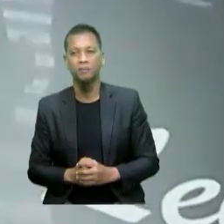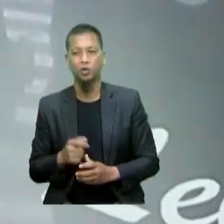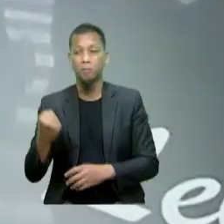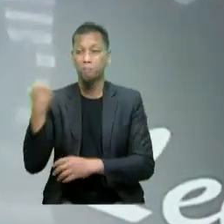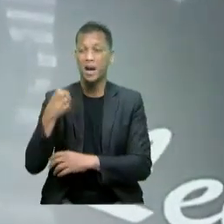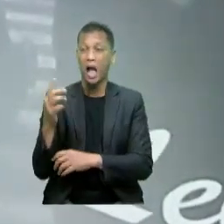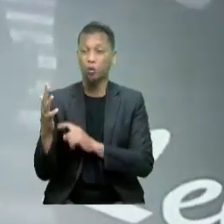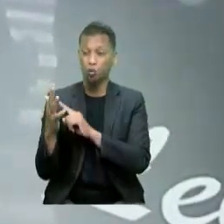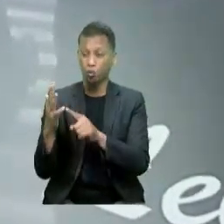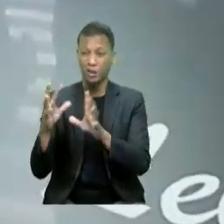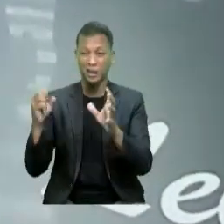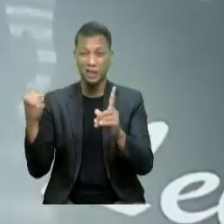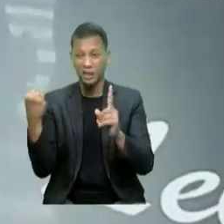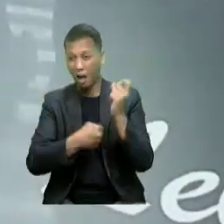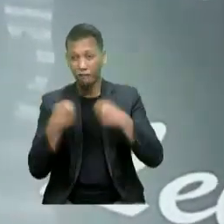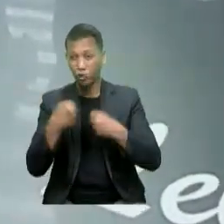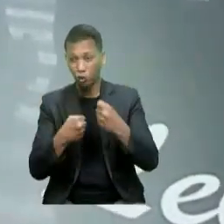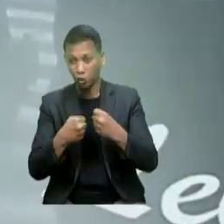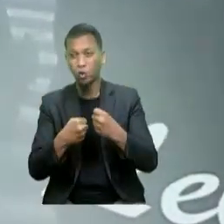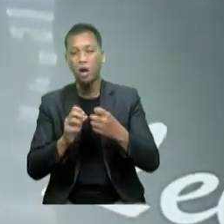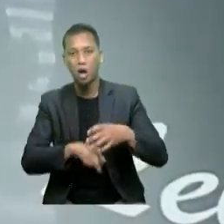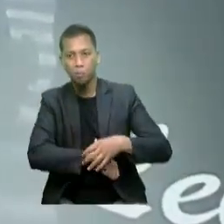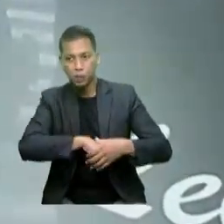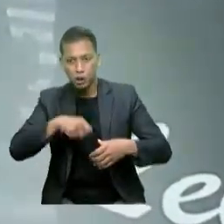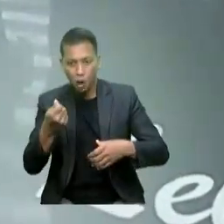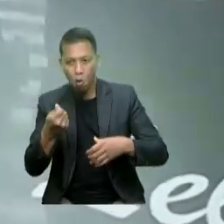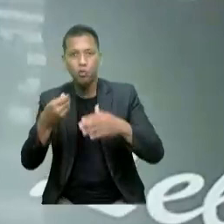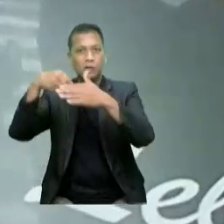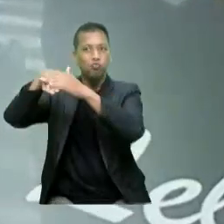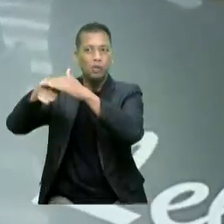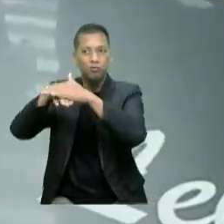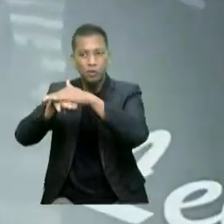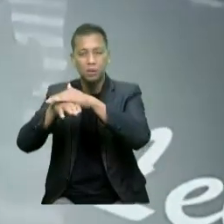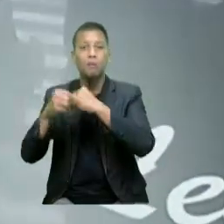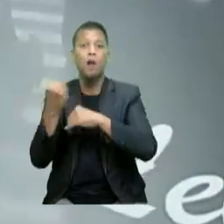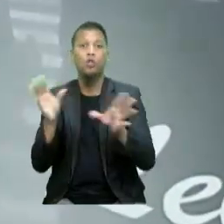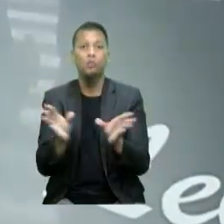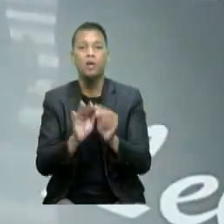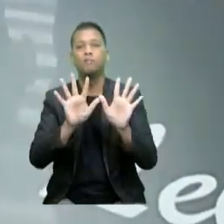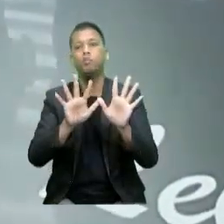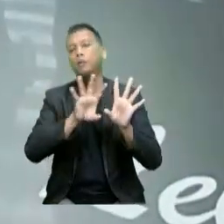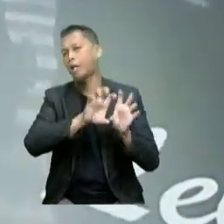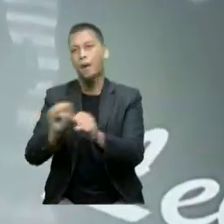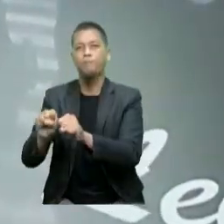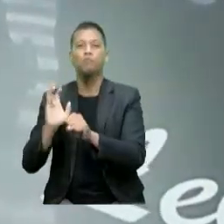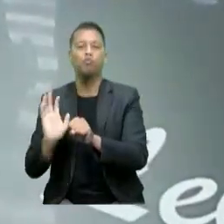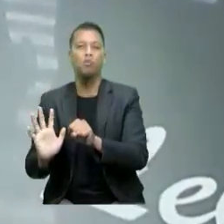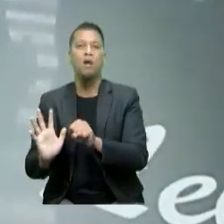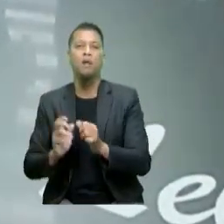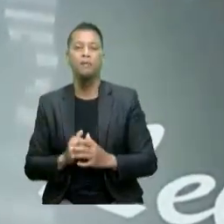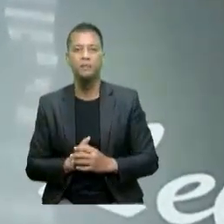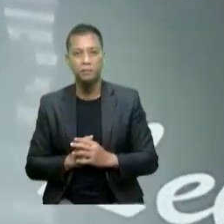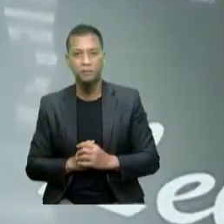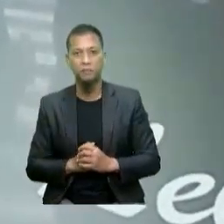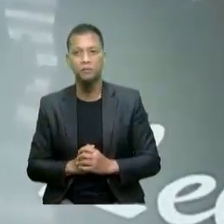dari tawuran-tawuran ini. Saat ini pelaku pembacokan sudah kita amankan sebanyak 1 orang dan untuk pelaku